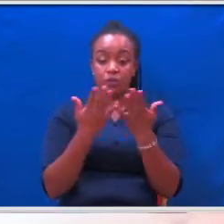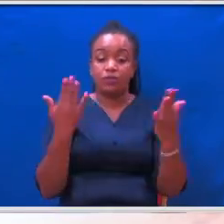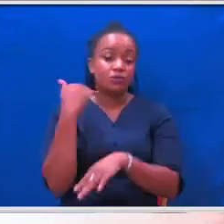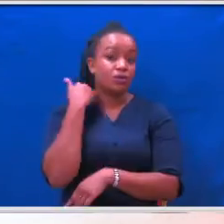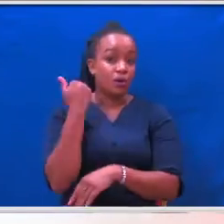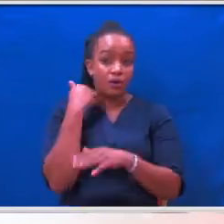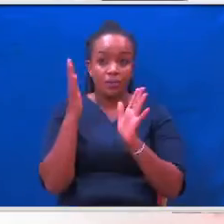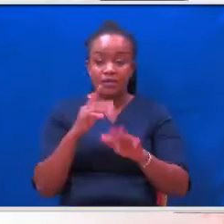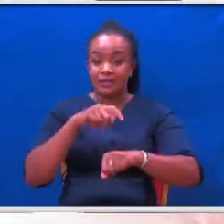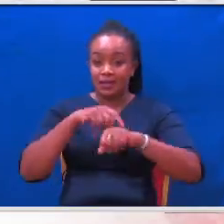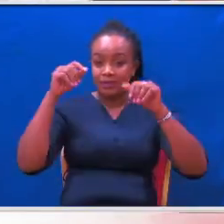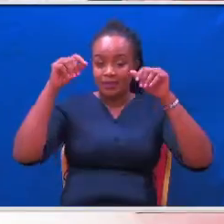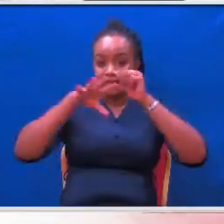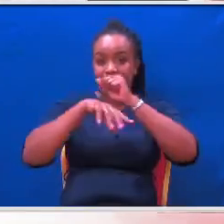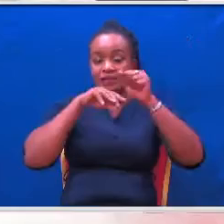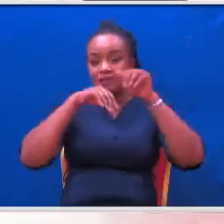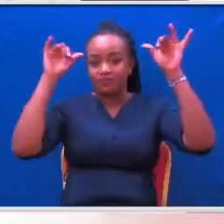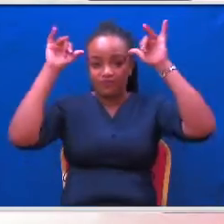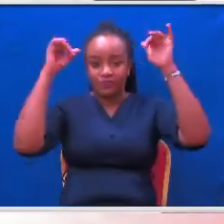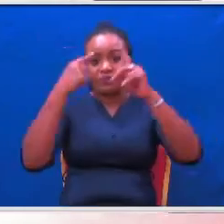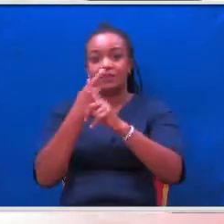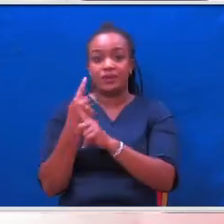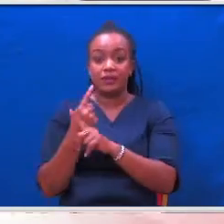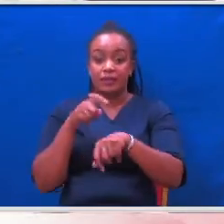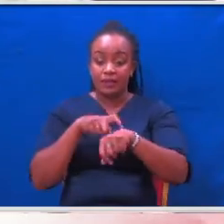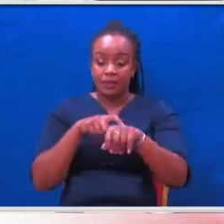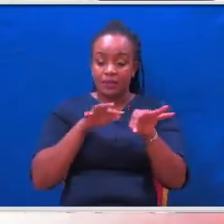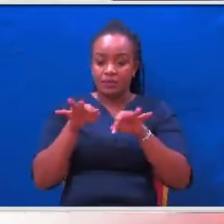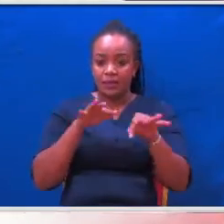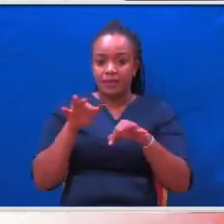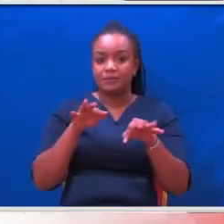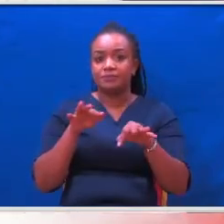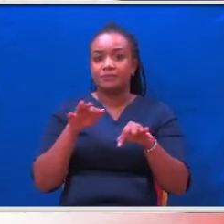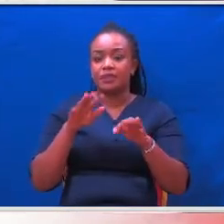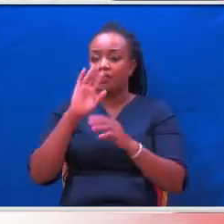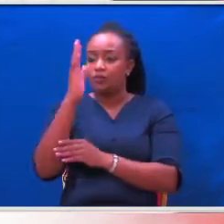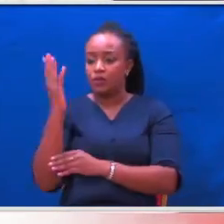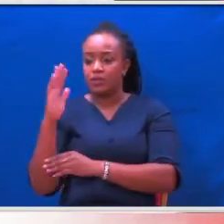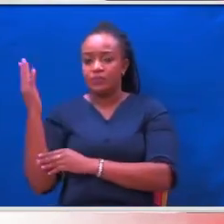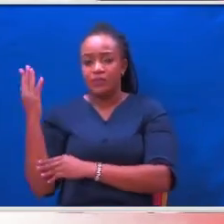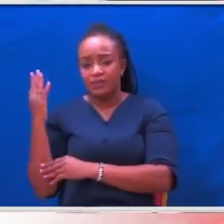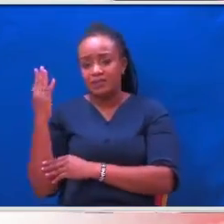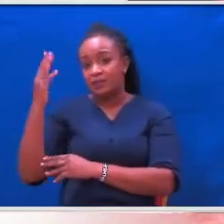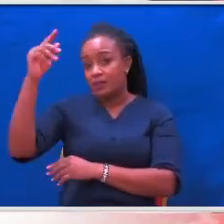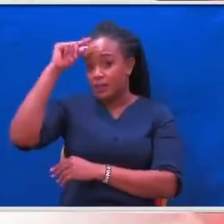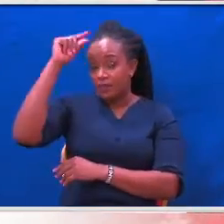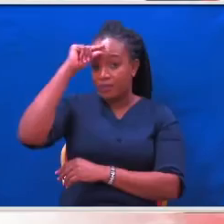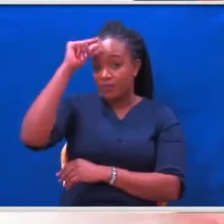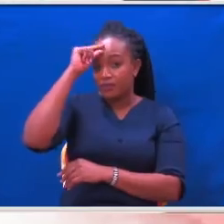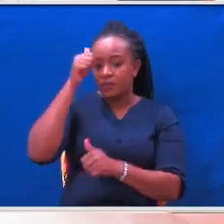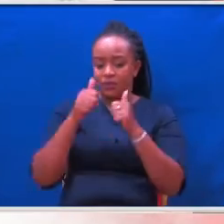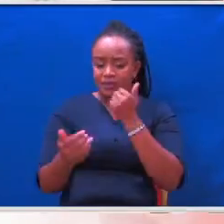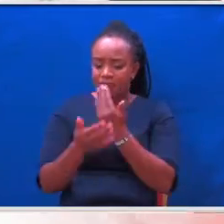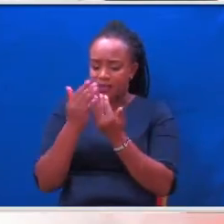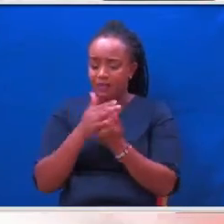hilo la wizi wa mifugo. Zamani watu nasema mustuni, mustuni. Jana ndani ya serikali, mbele serikali. Serikali bana angalia sisi maslahi